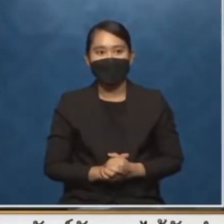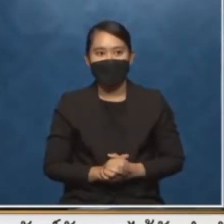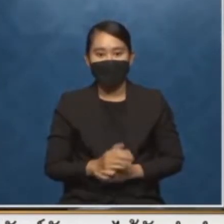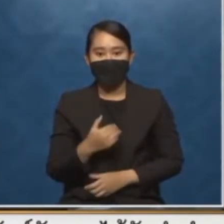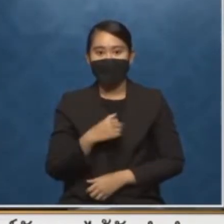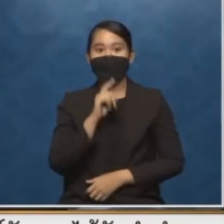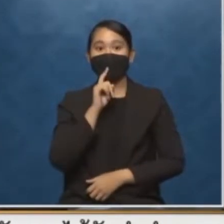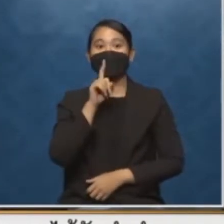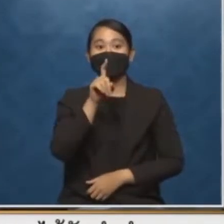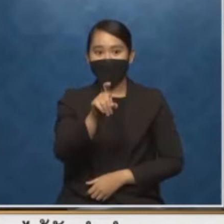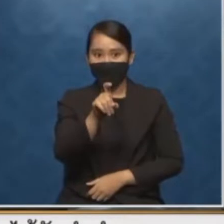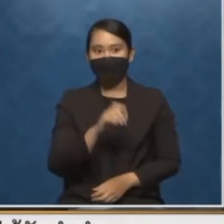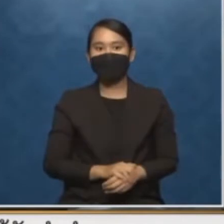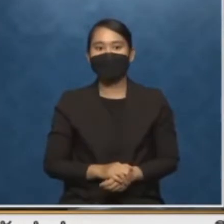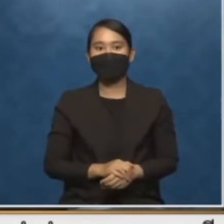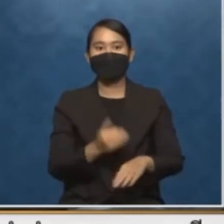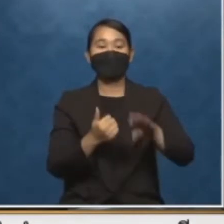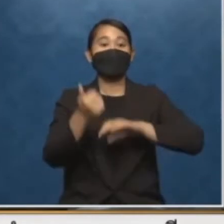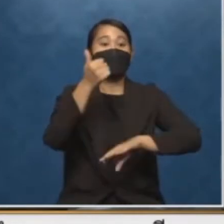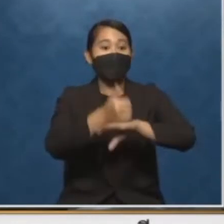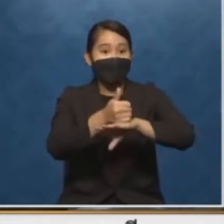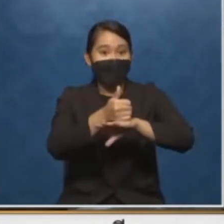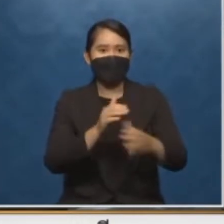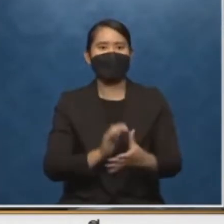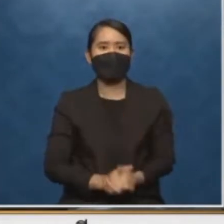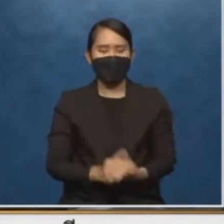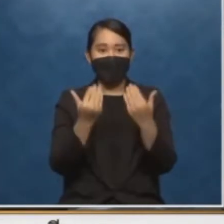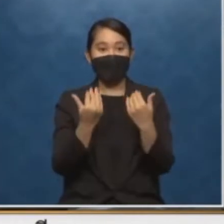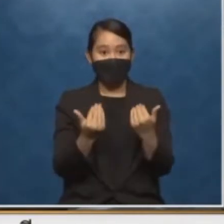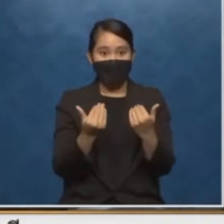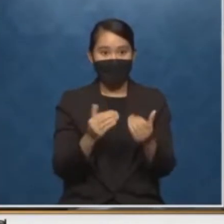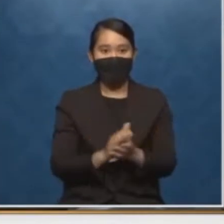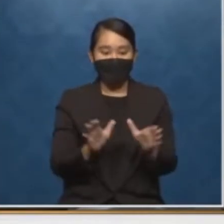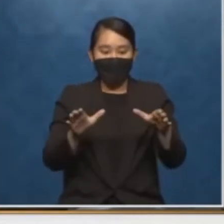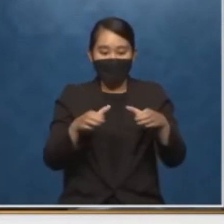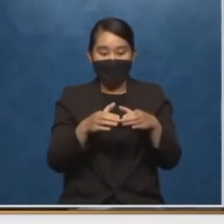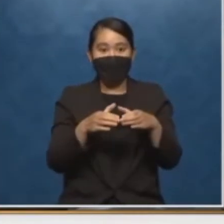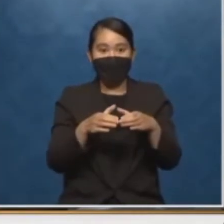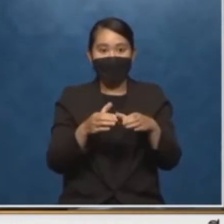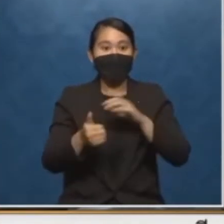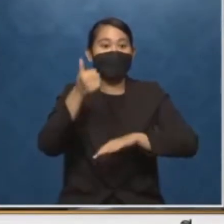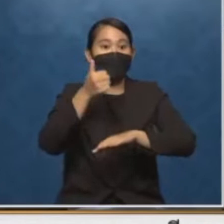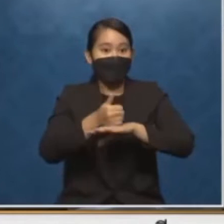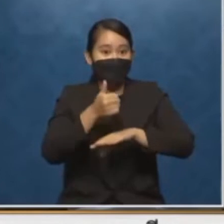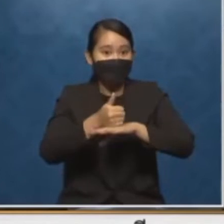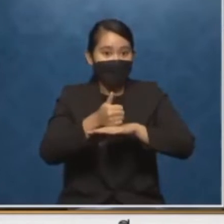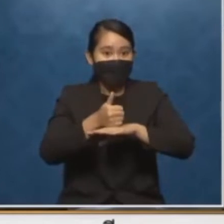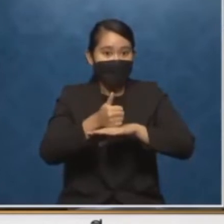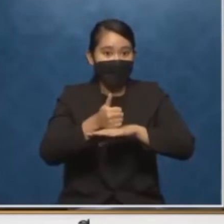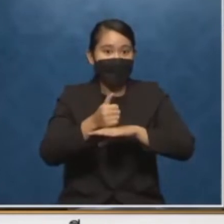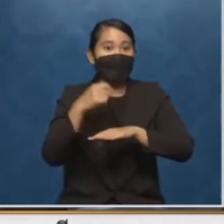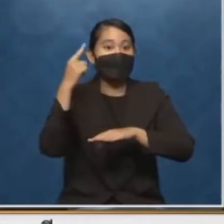ไปยังรัฐมนตรีทราบว่าวันนี้คณะรัฐมนตรีคุณหญิงดร.กัลยาโสภณพนิ